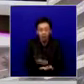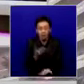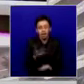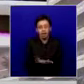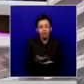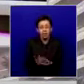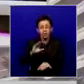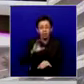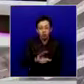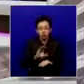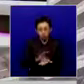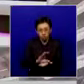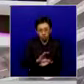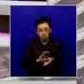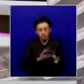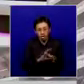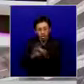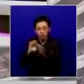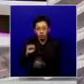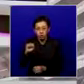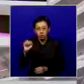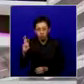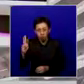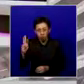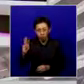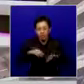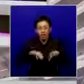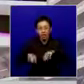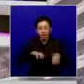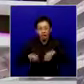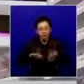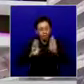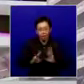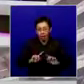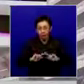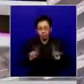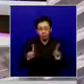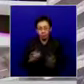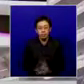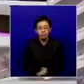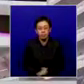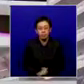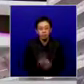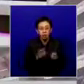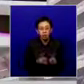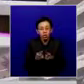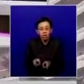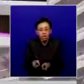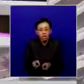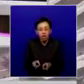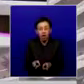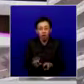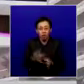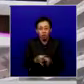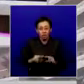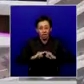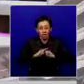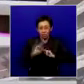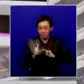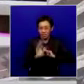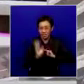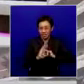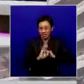ขึ้นมาอยู่ภายใต้สสว.เป็นการบริหารจัดการอีกแบบนึงซึ่งไม่ใช่วิธีการแบบของธนาคารพาณิชย์ในการให้ความช่ว